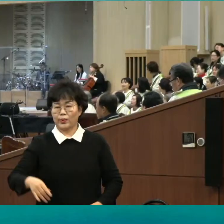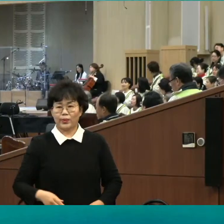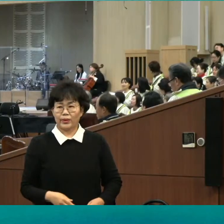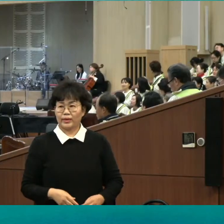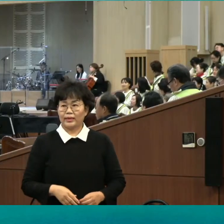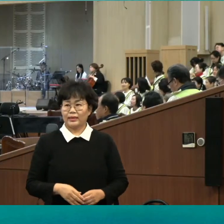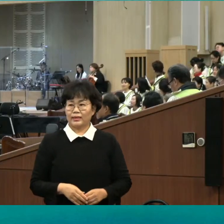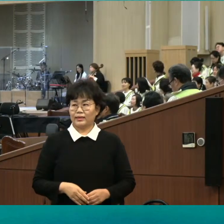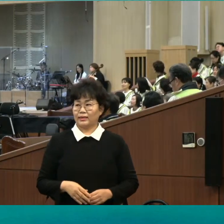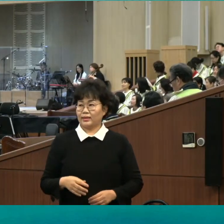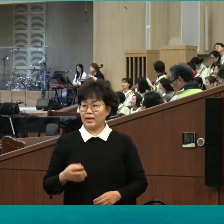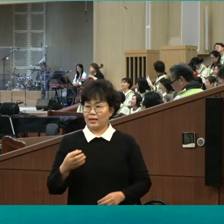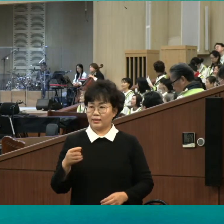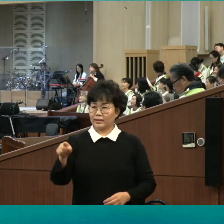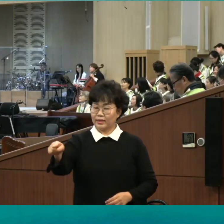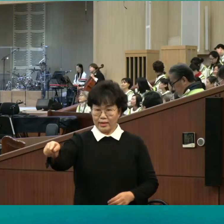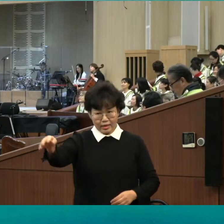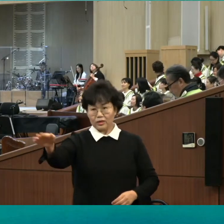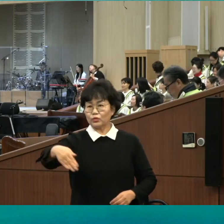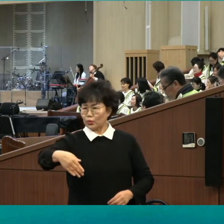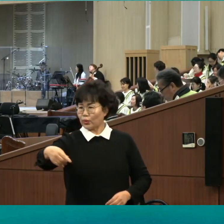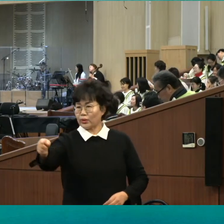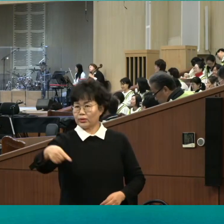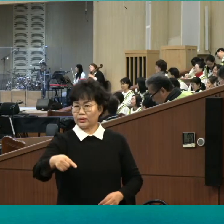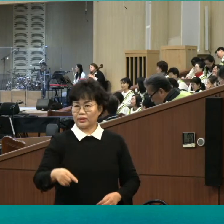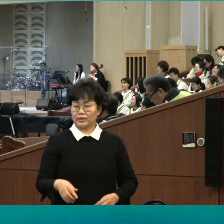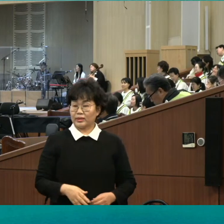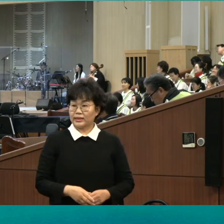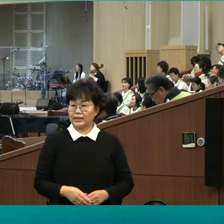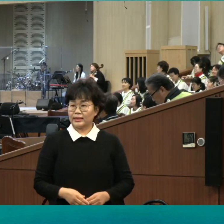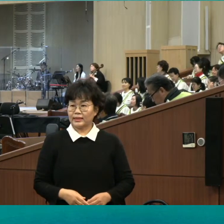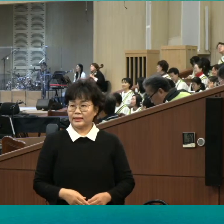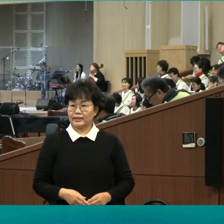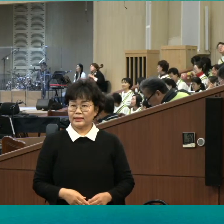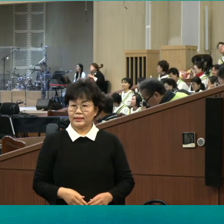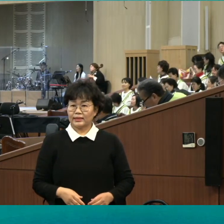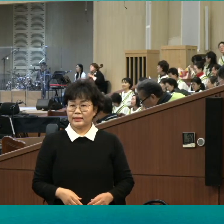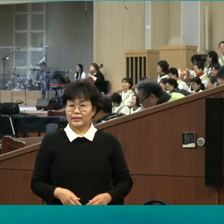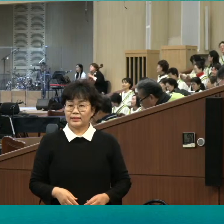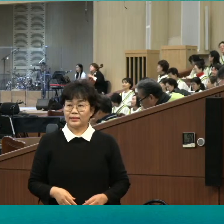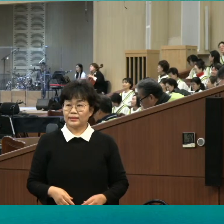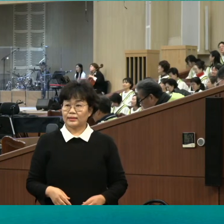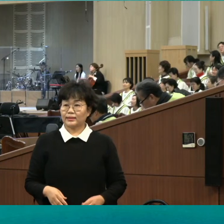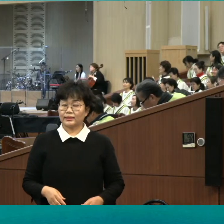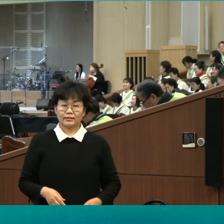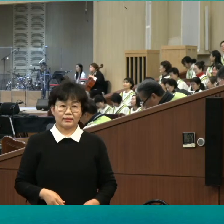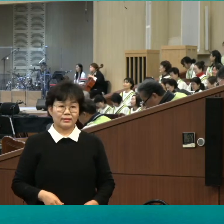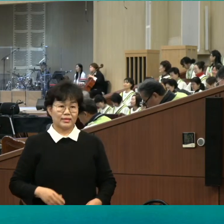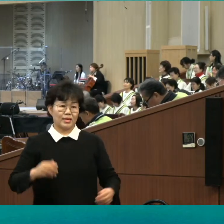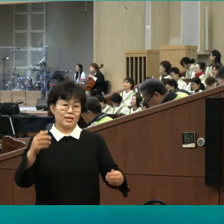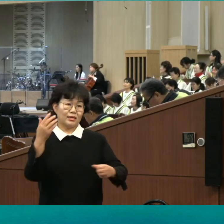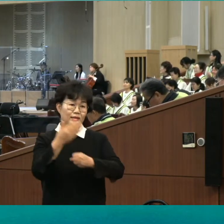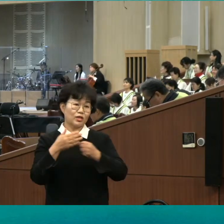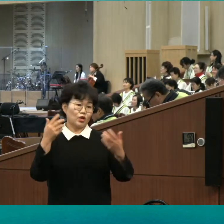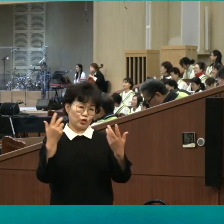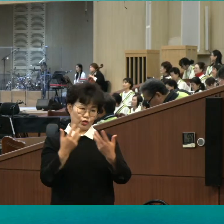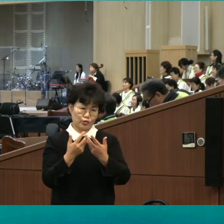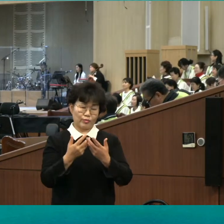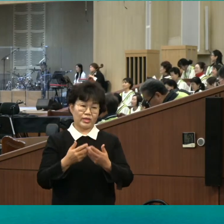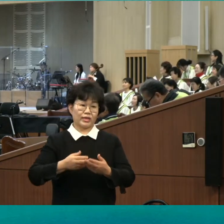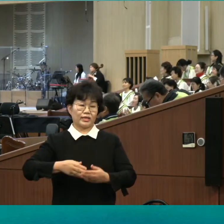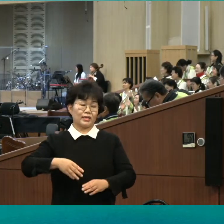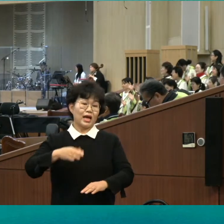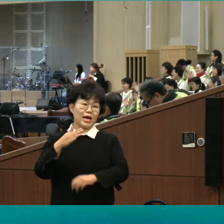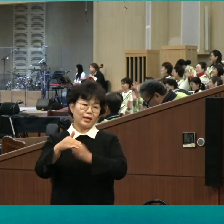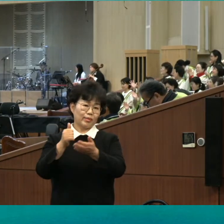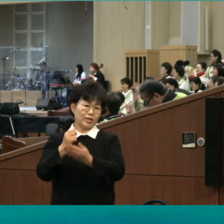시간에 정말 역사하실 그 하나님 성령이여, 이 새벽에 우리 가운데 충만히 역사하여 주시옵소서. 이런 마음으로 한번 주님께 뜨겁게 영광의 박수를